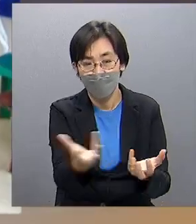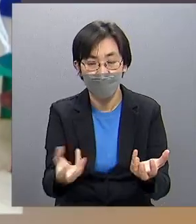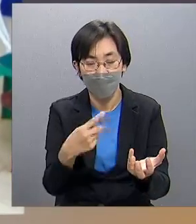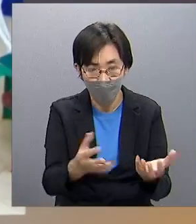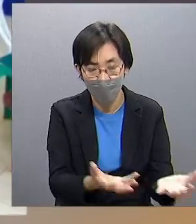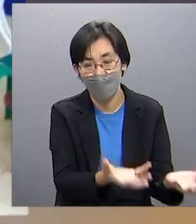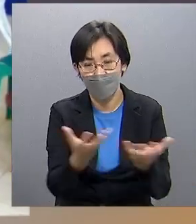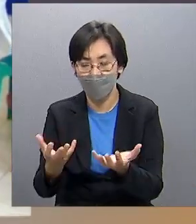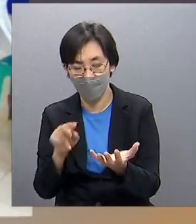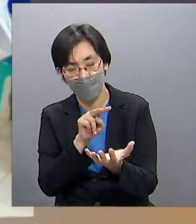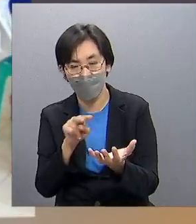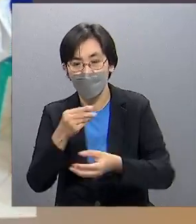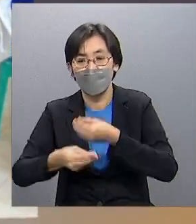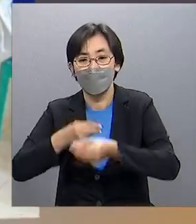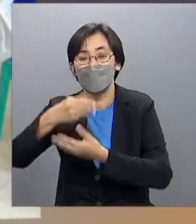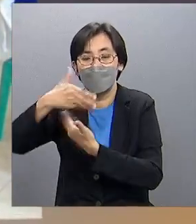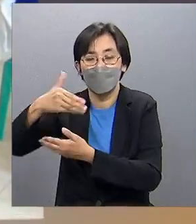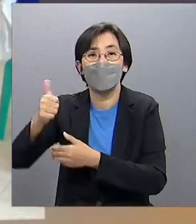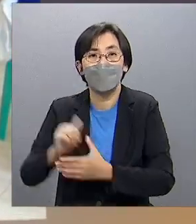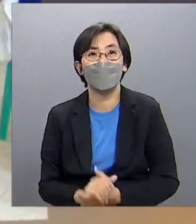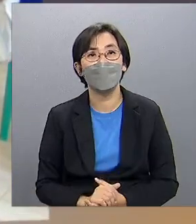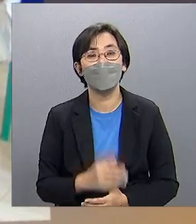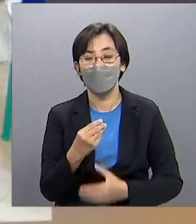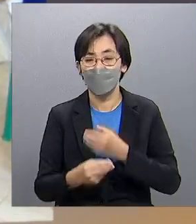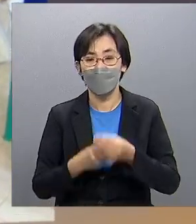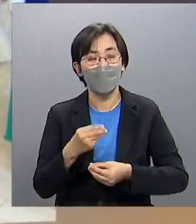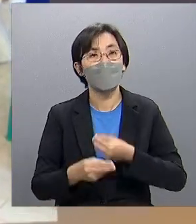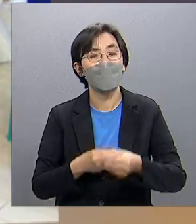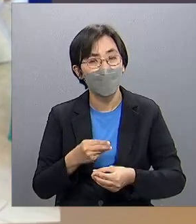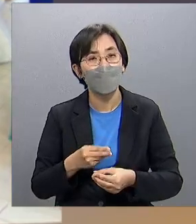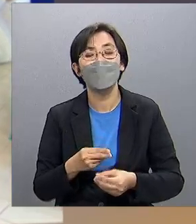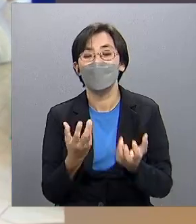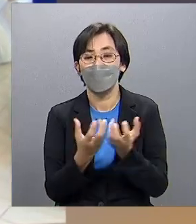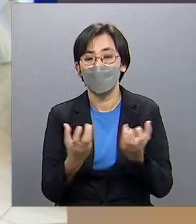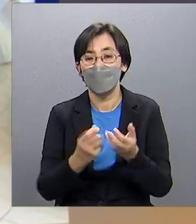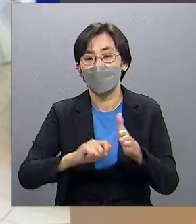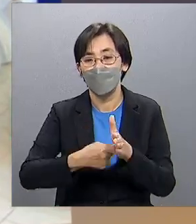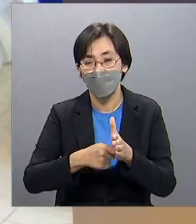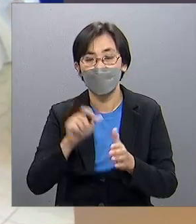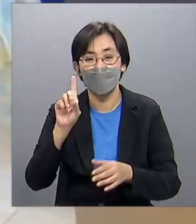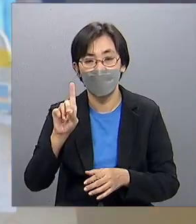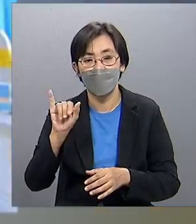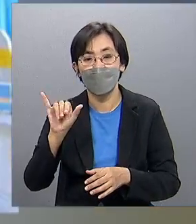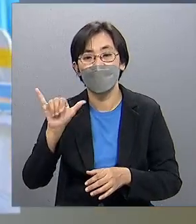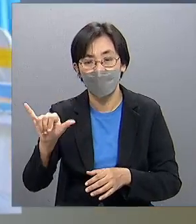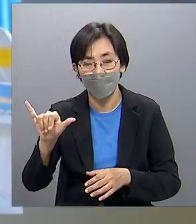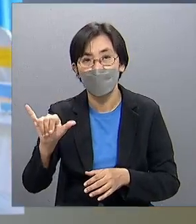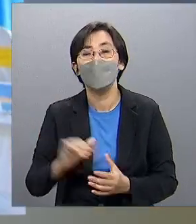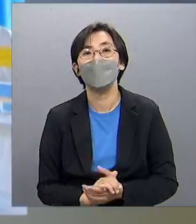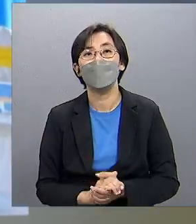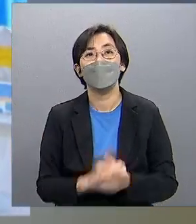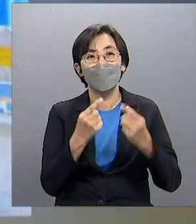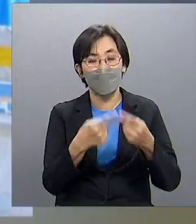ตลาดนะคะก็จะพบว่าสินค้าพวงกุญแจ DIY ของเรามีความหลากหลาย